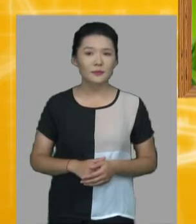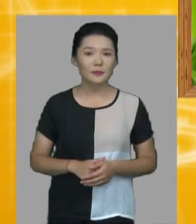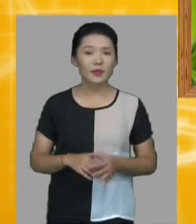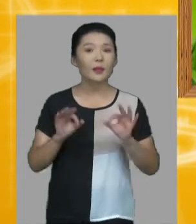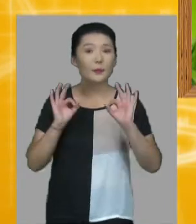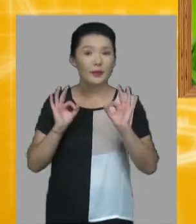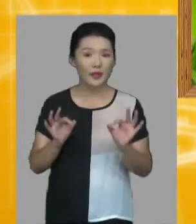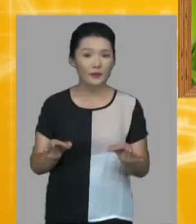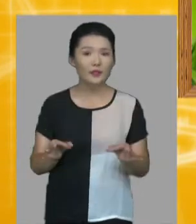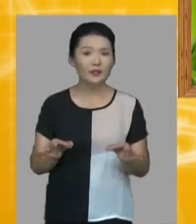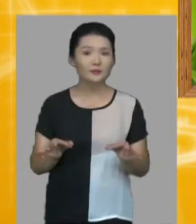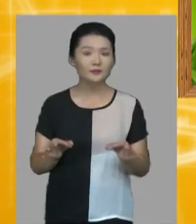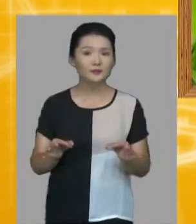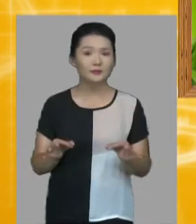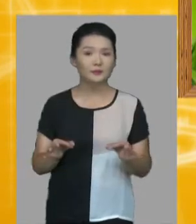Правильно.